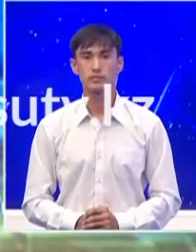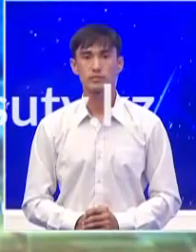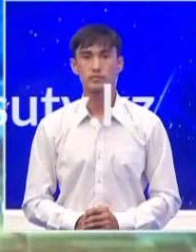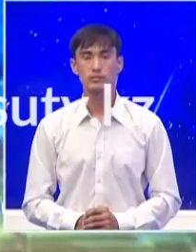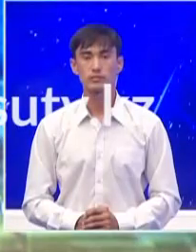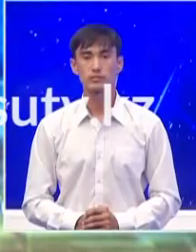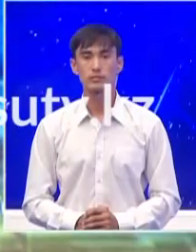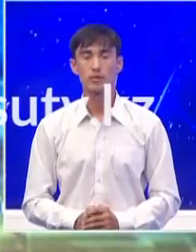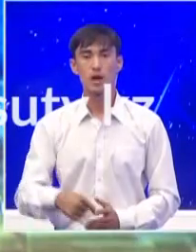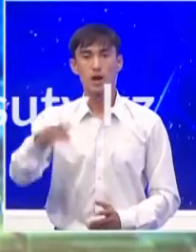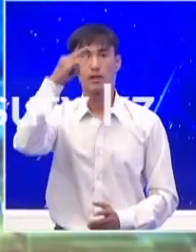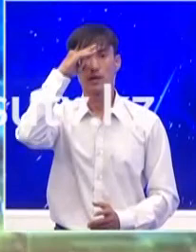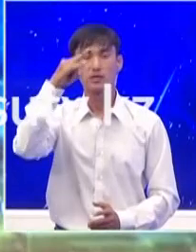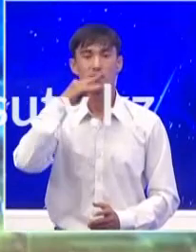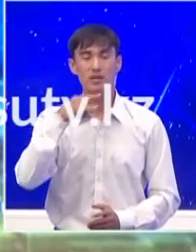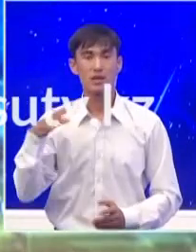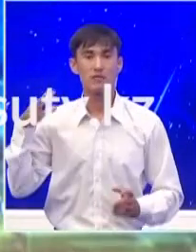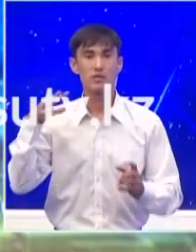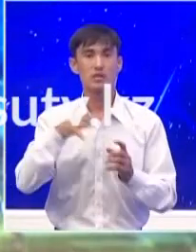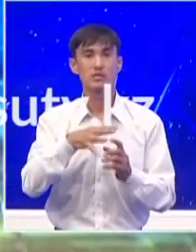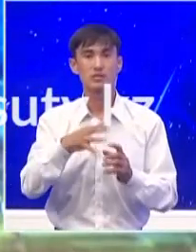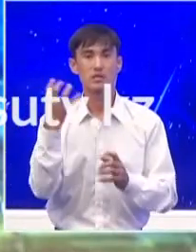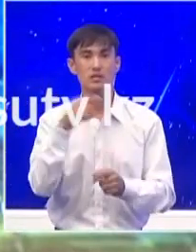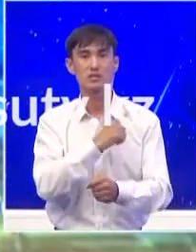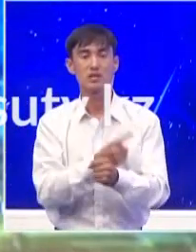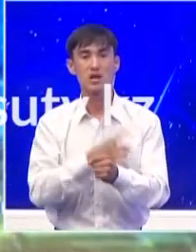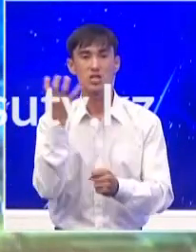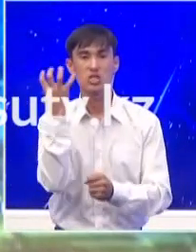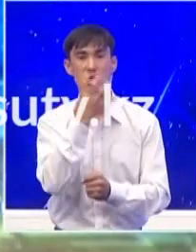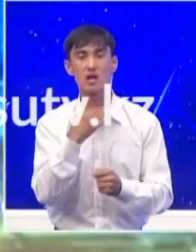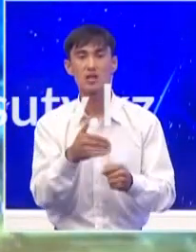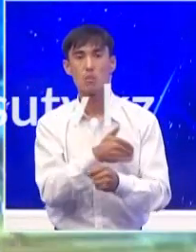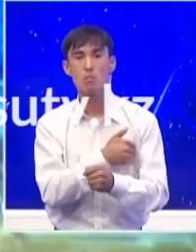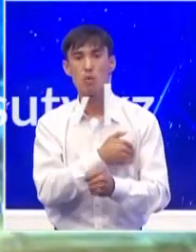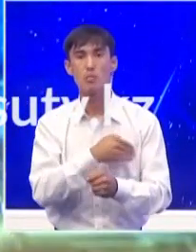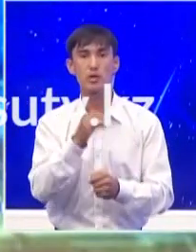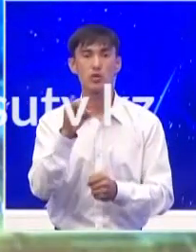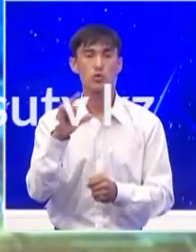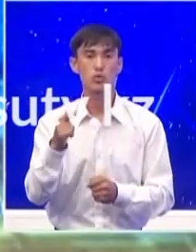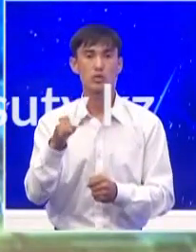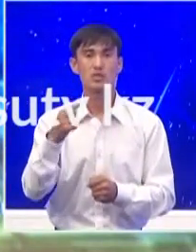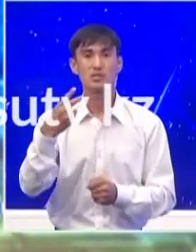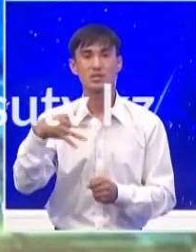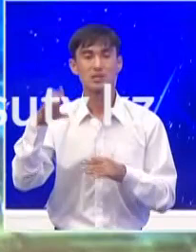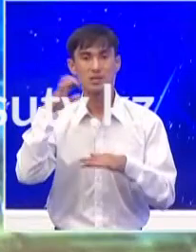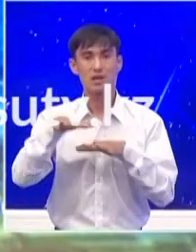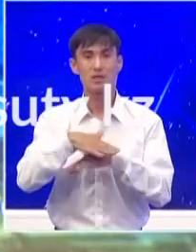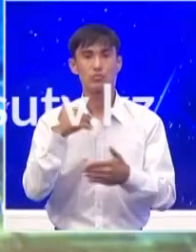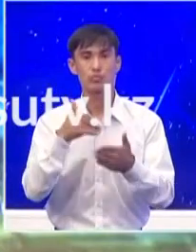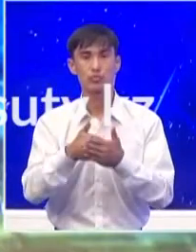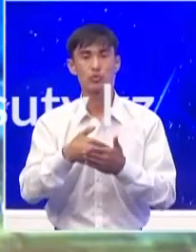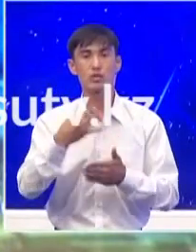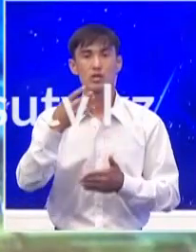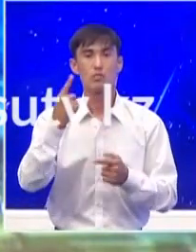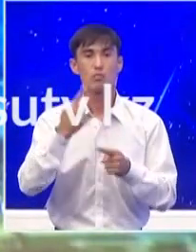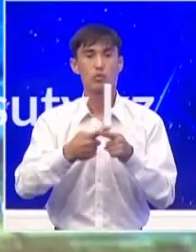на казахстан надвигается аномальная жара столбики термометров на юге и юго-западе страны достигнут отметки